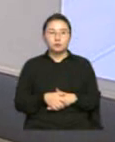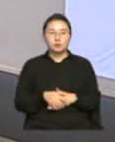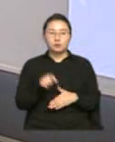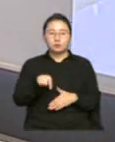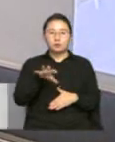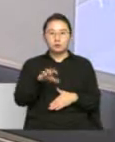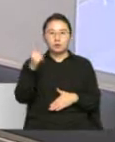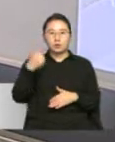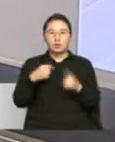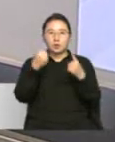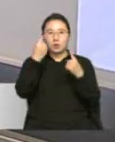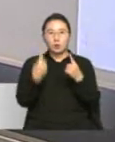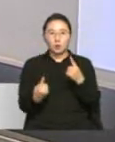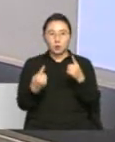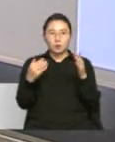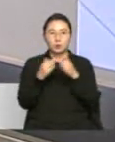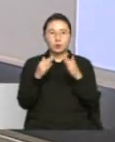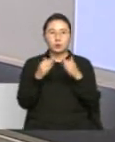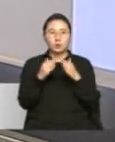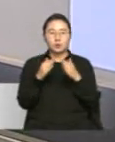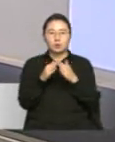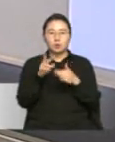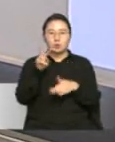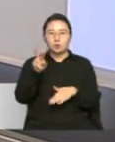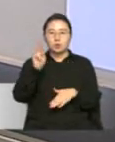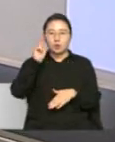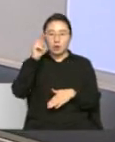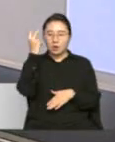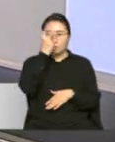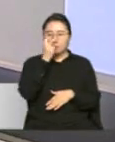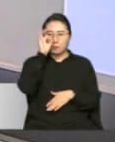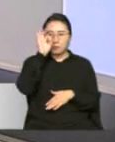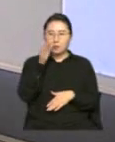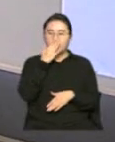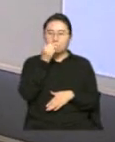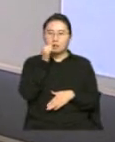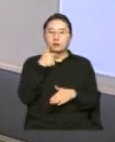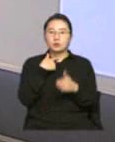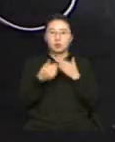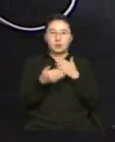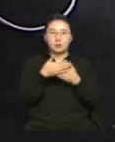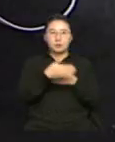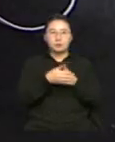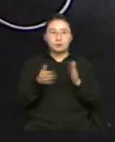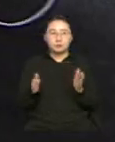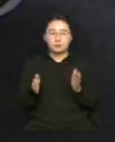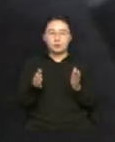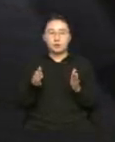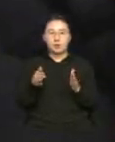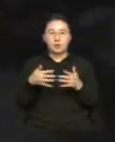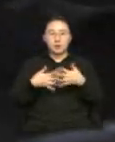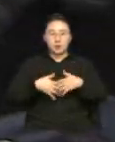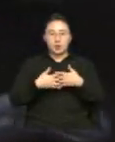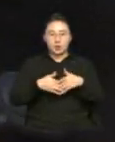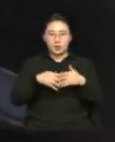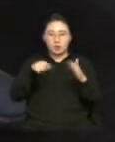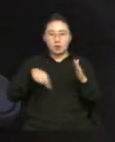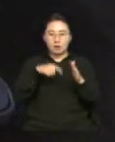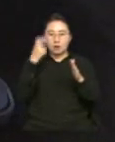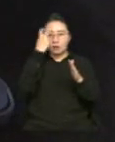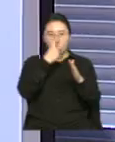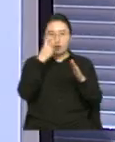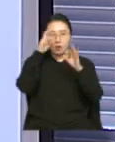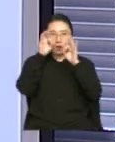정릉동에 들어올 1호 청신호 주택을 이렇게 VR로 만나볼 수 있는 체험장이 마련됐습니다. VR 기기를 통해 집안을